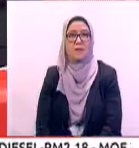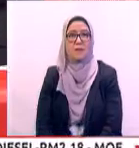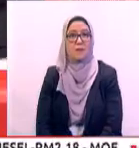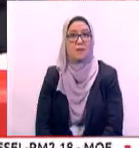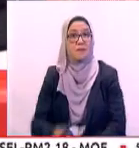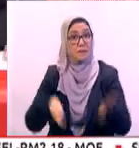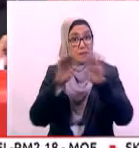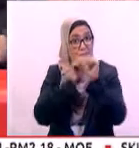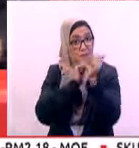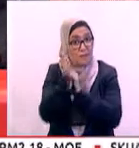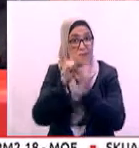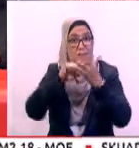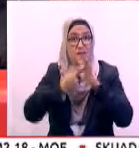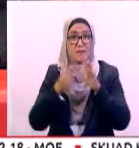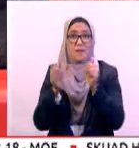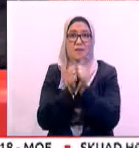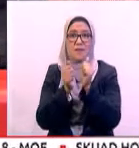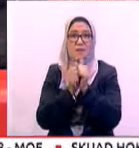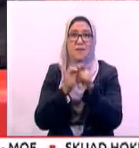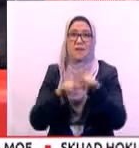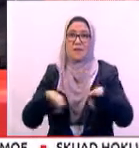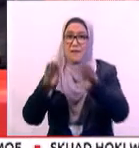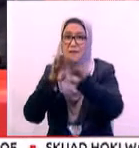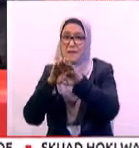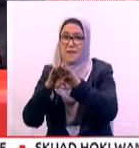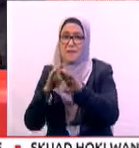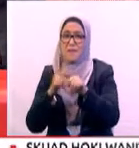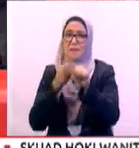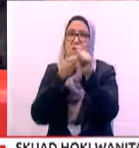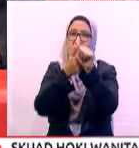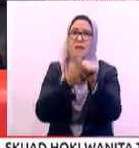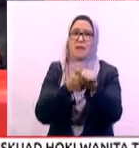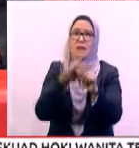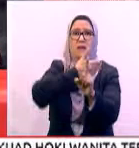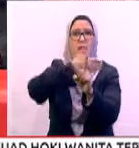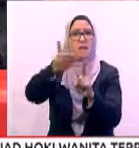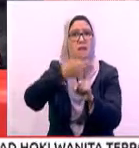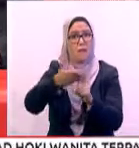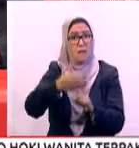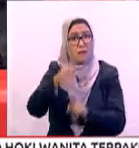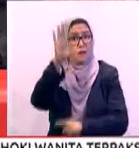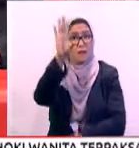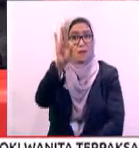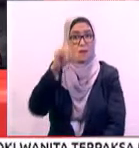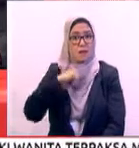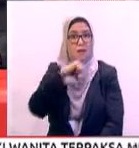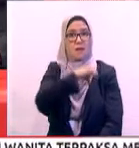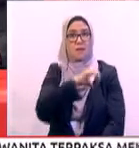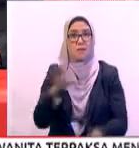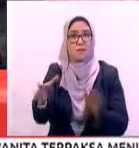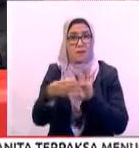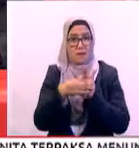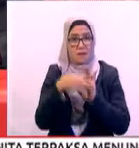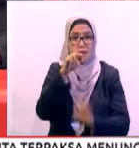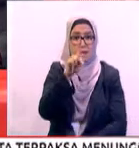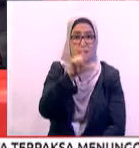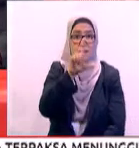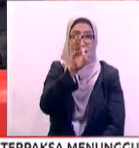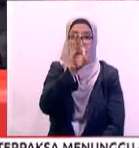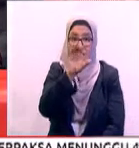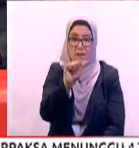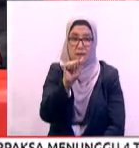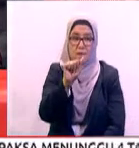Baik, sukan kami mulakan dengan perkembangan susulan pemecatan 9 ahli gabungan Persatuan Bola Sepak Kuala Lumpur KLFA